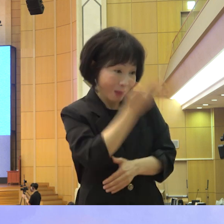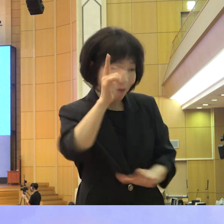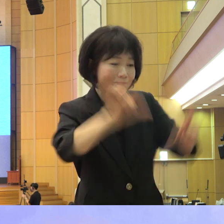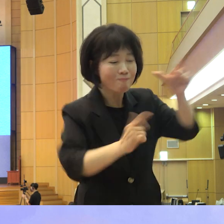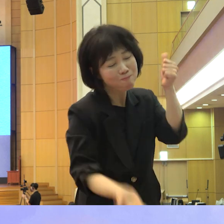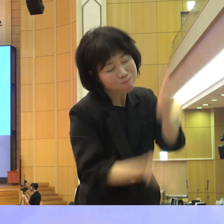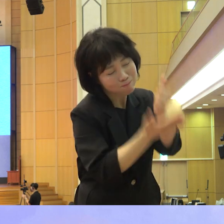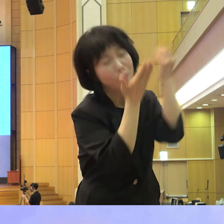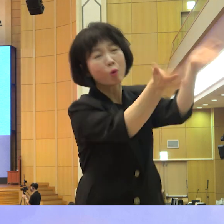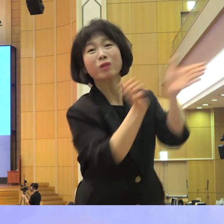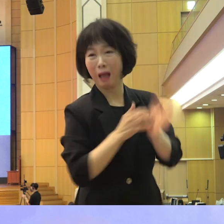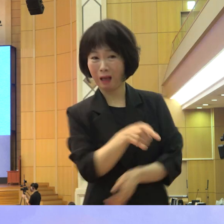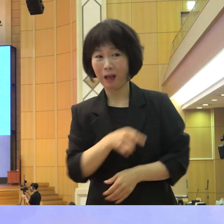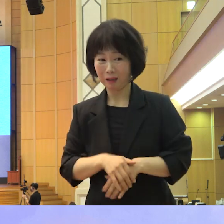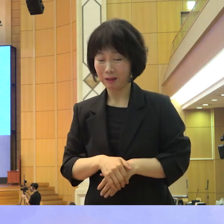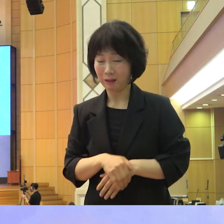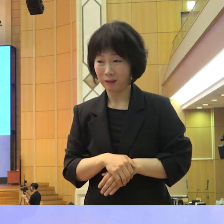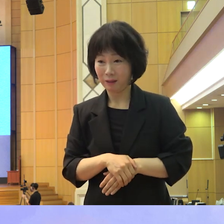주었어요.